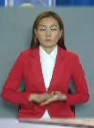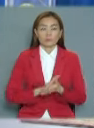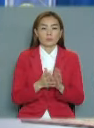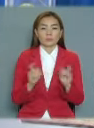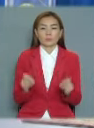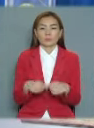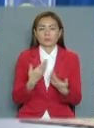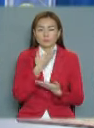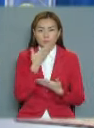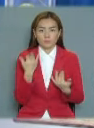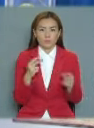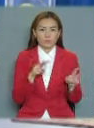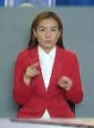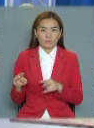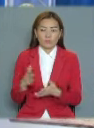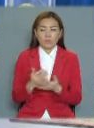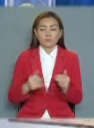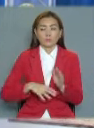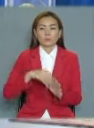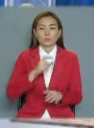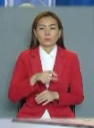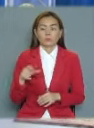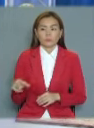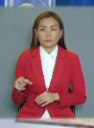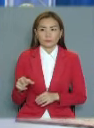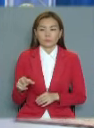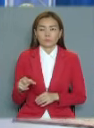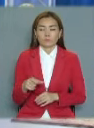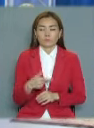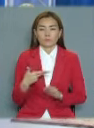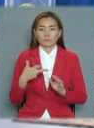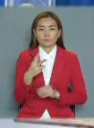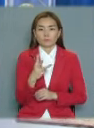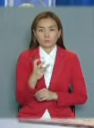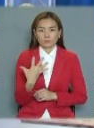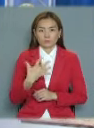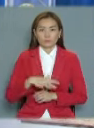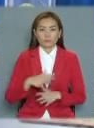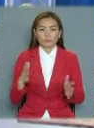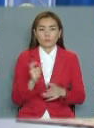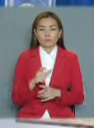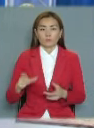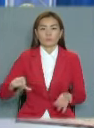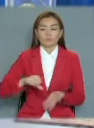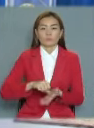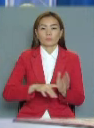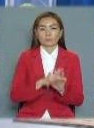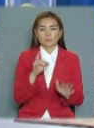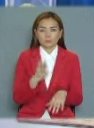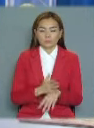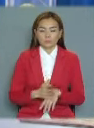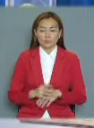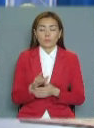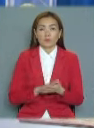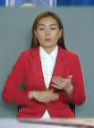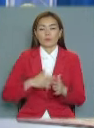ештеңелер байқалған жоқ. Қазіргі таңда дауыс берушілердің саны 350-ден аса тұрғындар келіп дауыс берді. Әлі